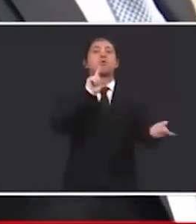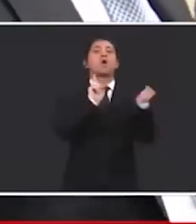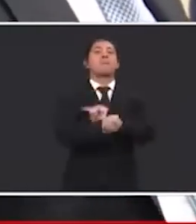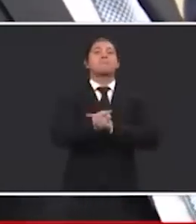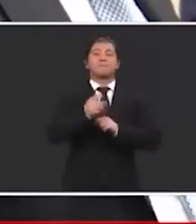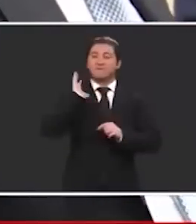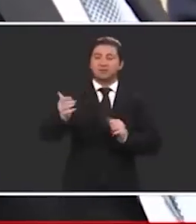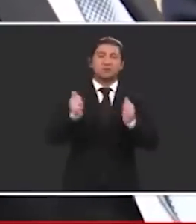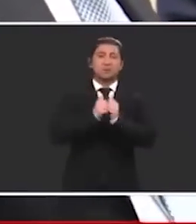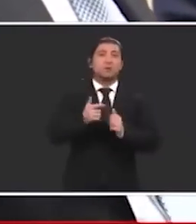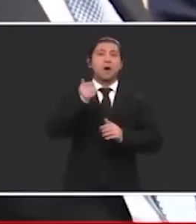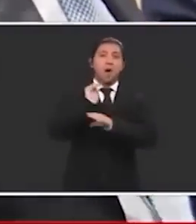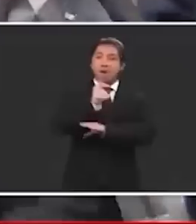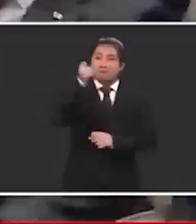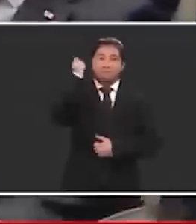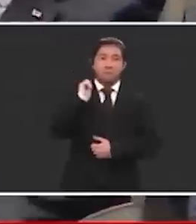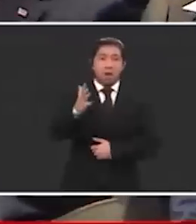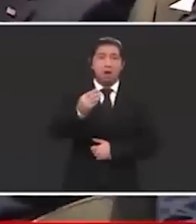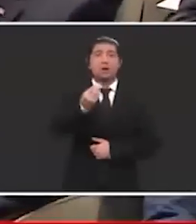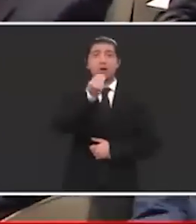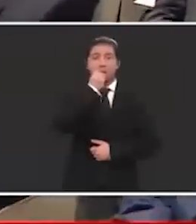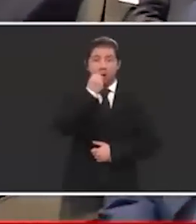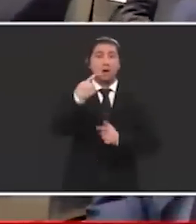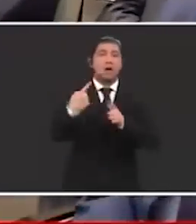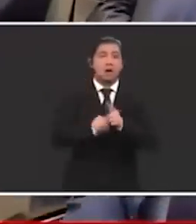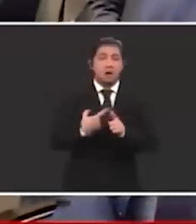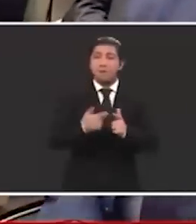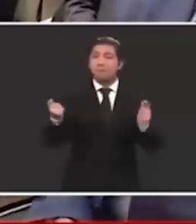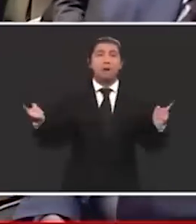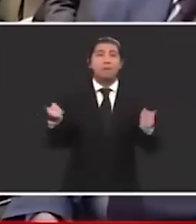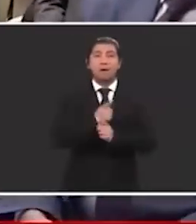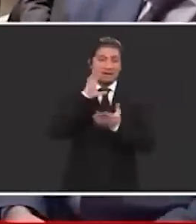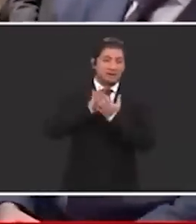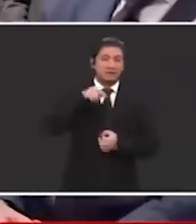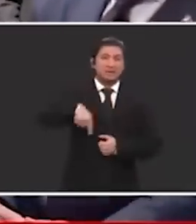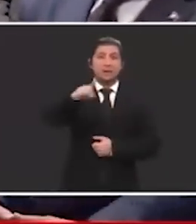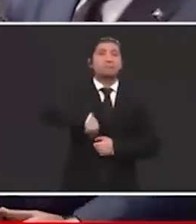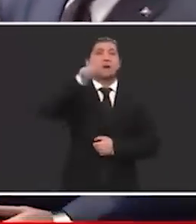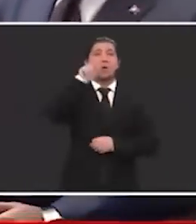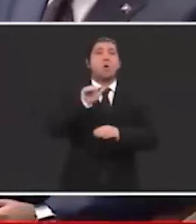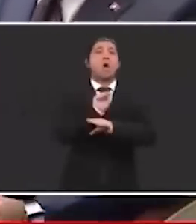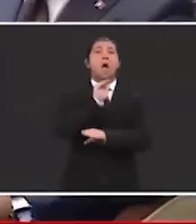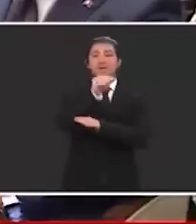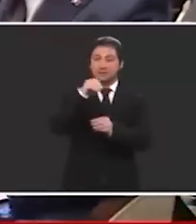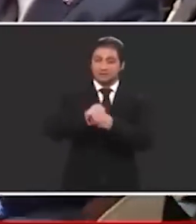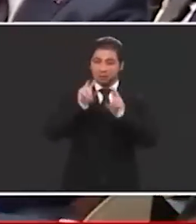artan hayat pahalılığının, gıdadan kiraya kadar insanımızın günlük hayatından